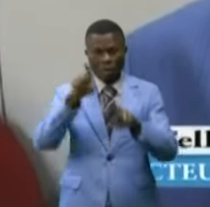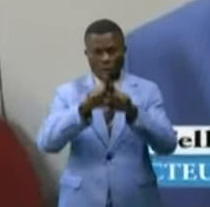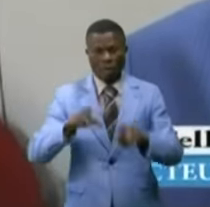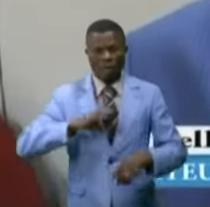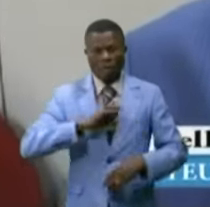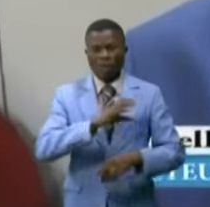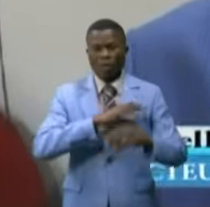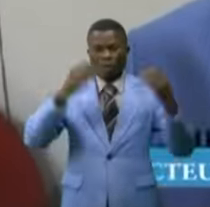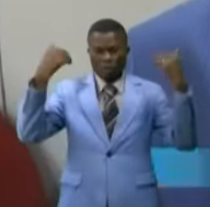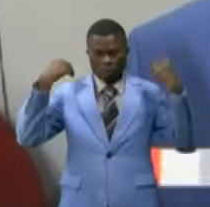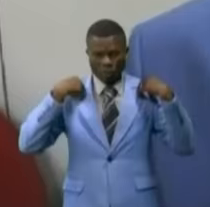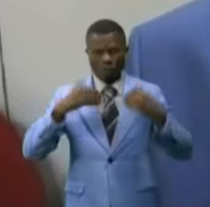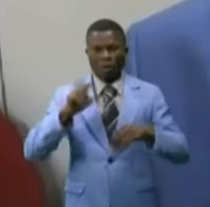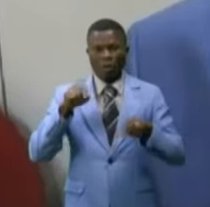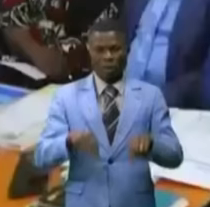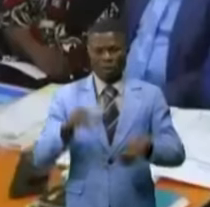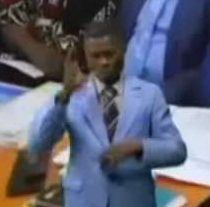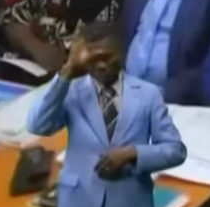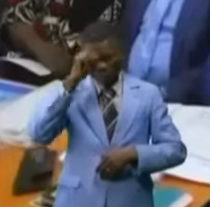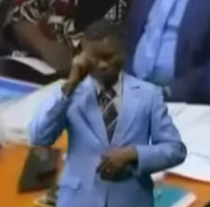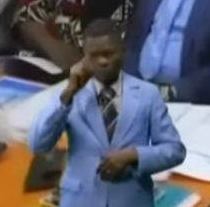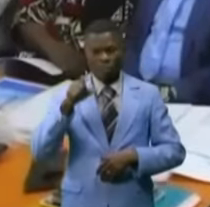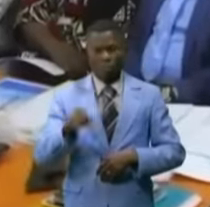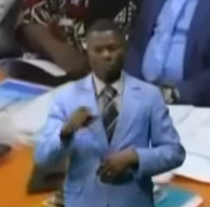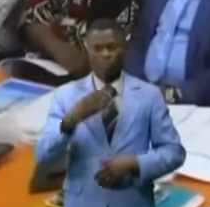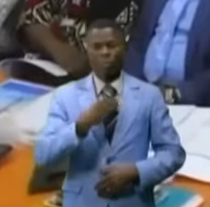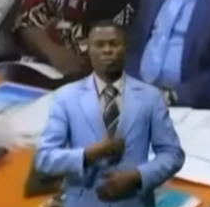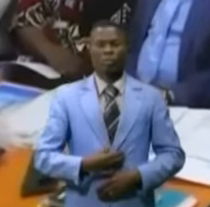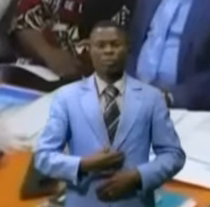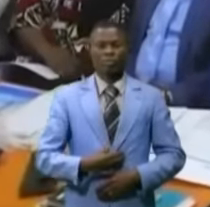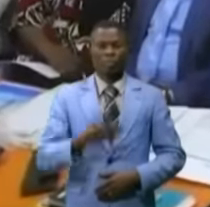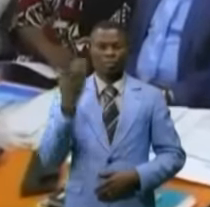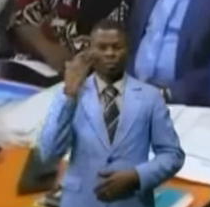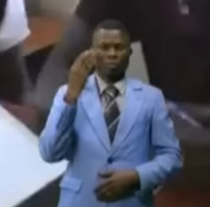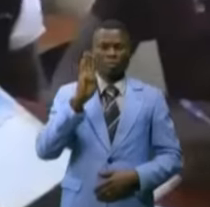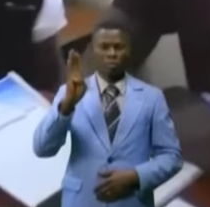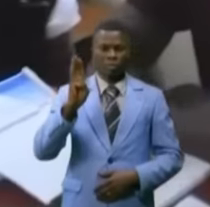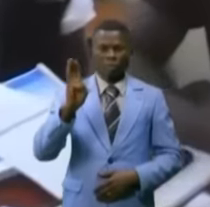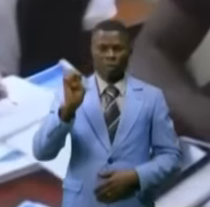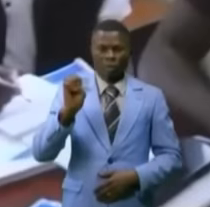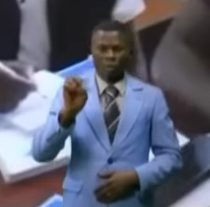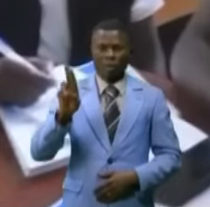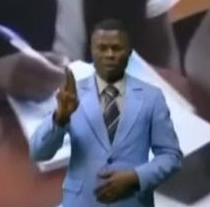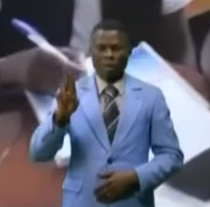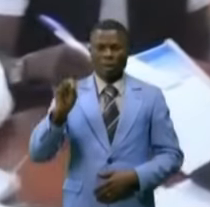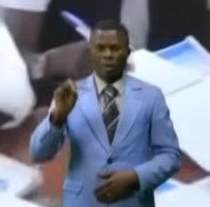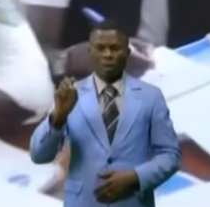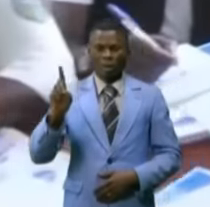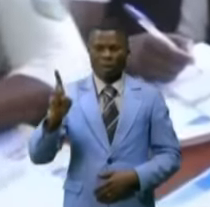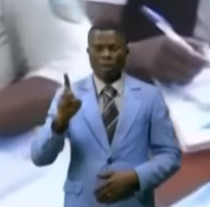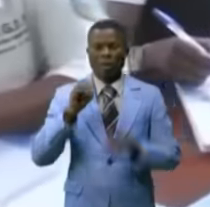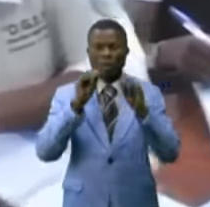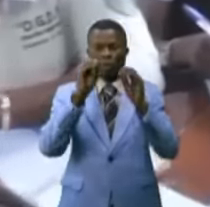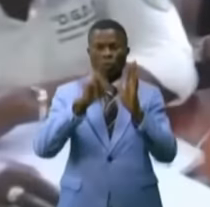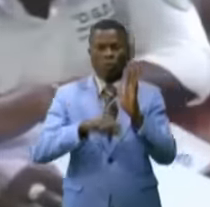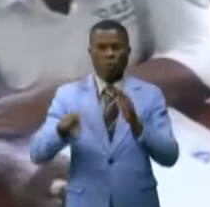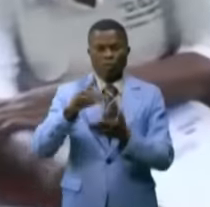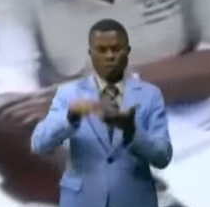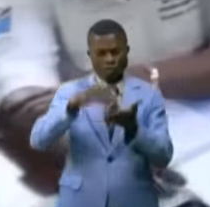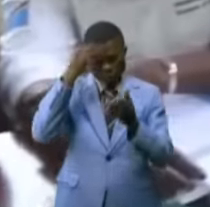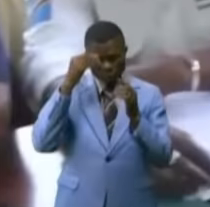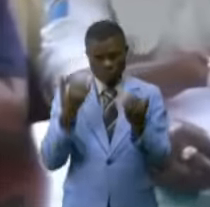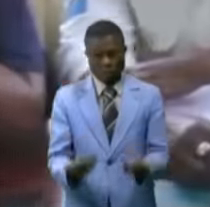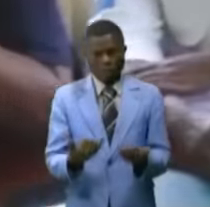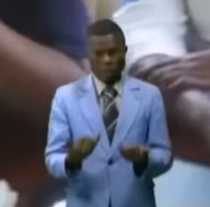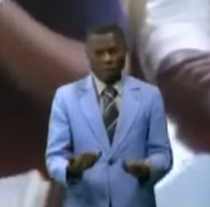comité de gestion de la DGDA dirigé de main de maître par M. Bernard Kabese Moussangou. Les enseignements que vous en